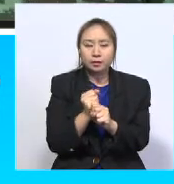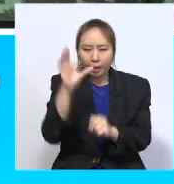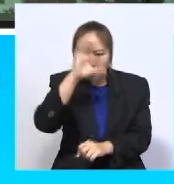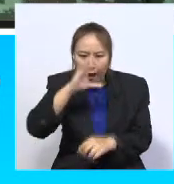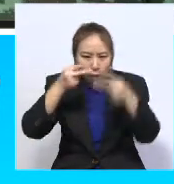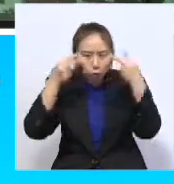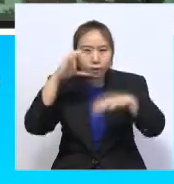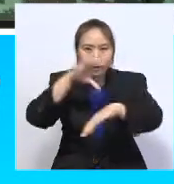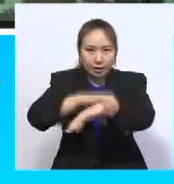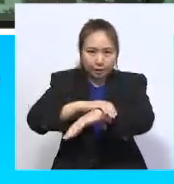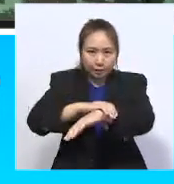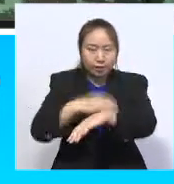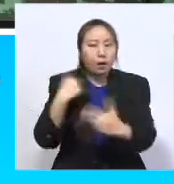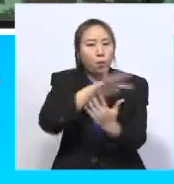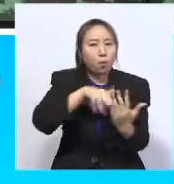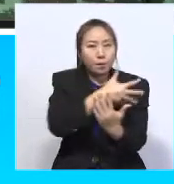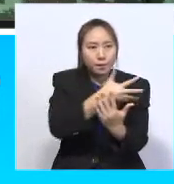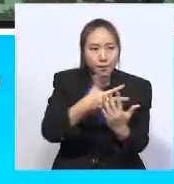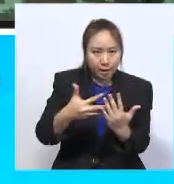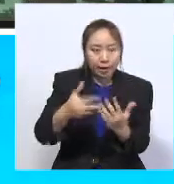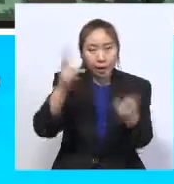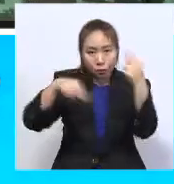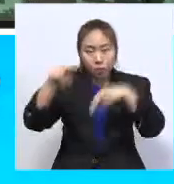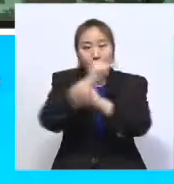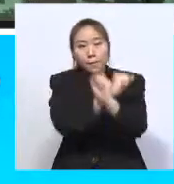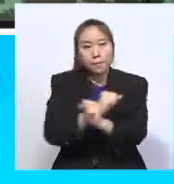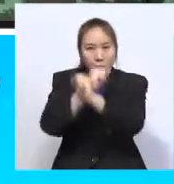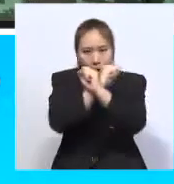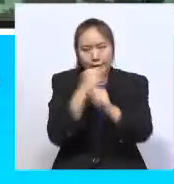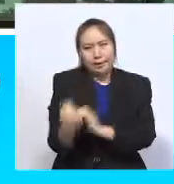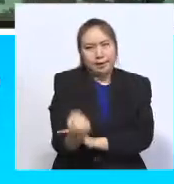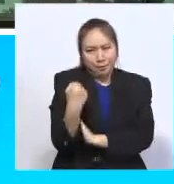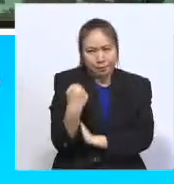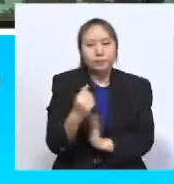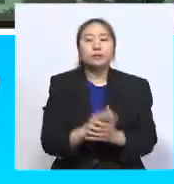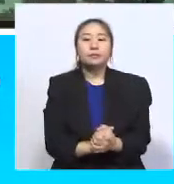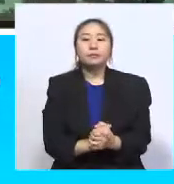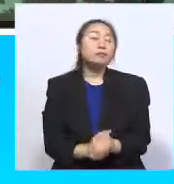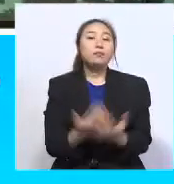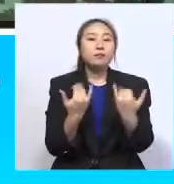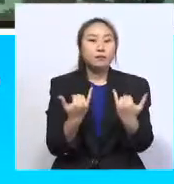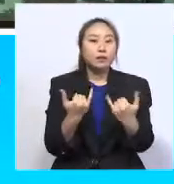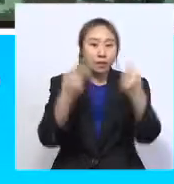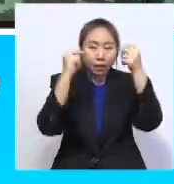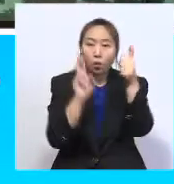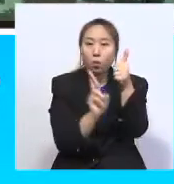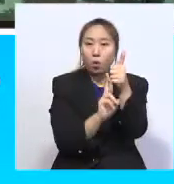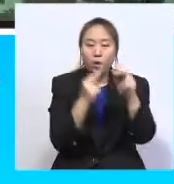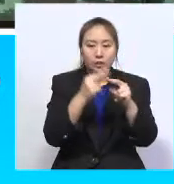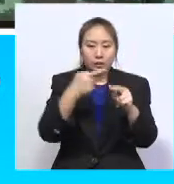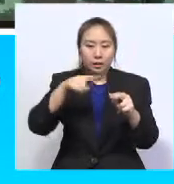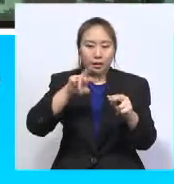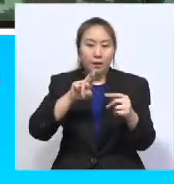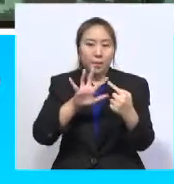คนร้ายแล้วก็วางระบบในการรักษาความปลอดภัยให้รัดกุมยิ่งขึ้นนะครับซึ่งในเรื่องนี้พนักท่านรองนายกรัฐมนตรีพลเอกประวิตร